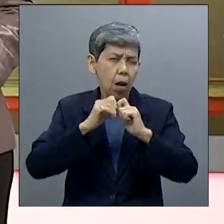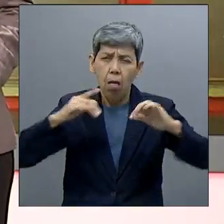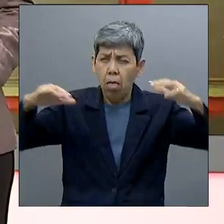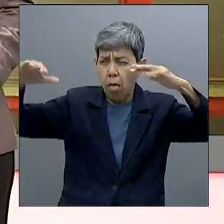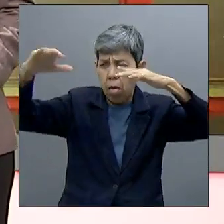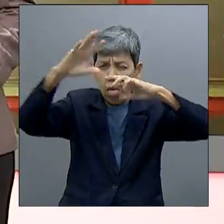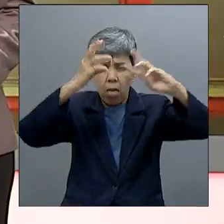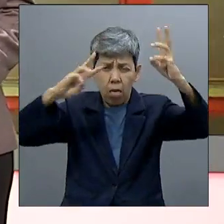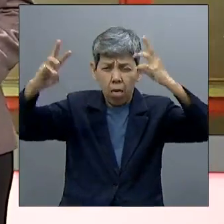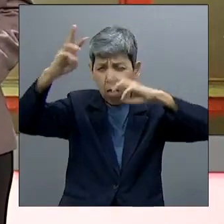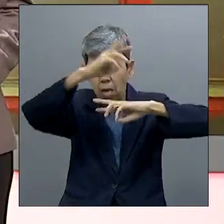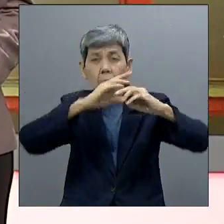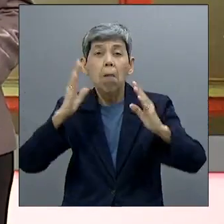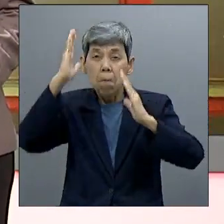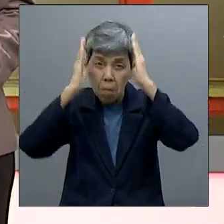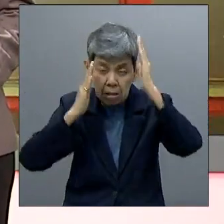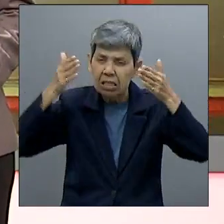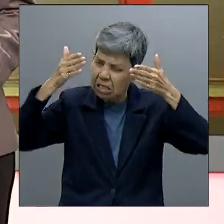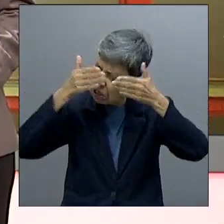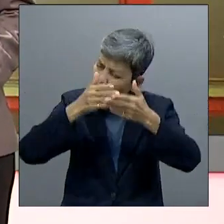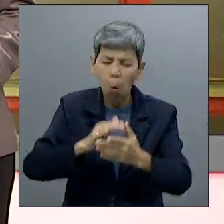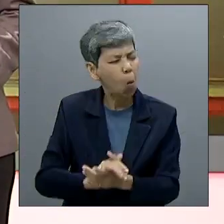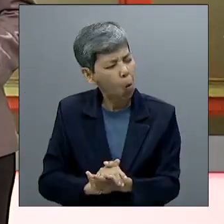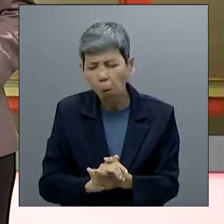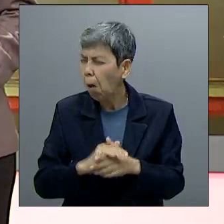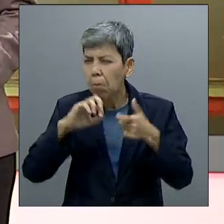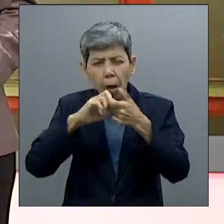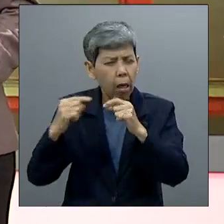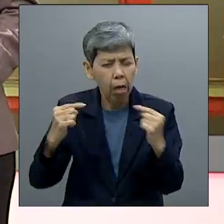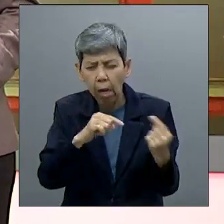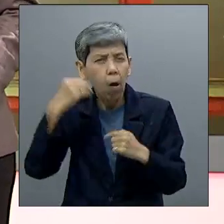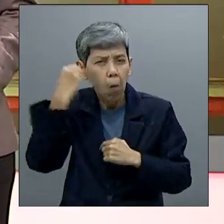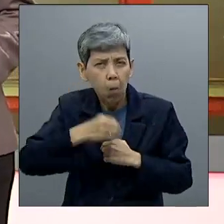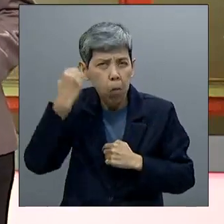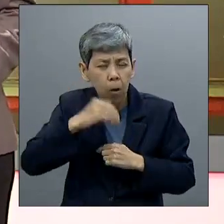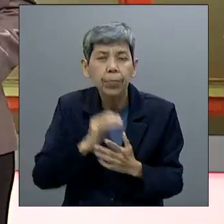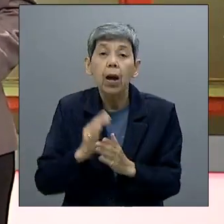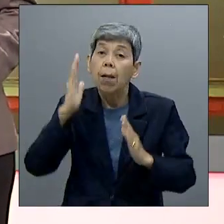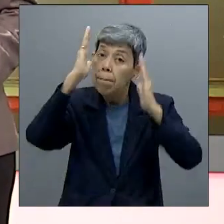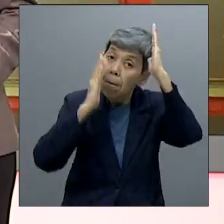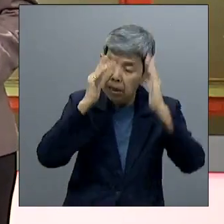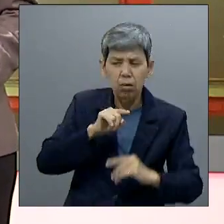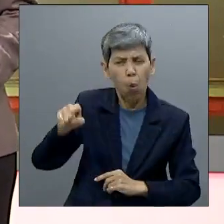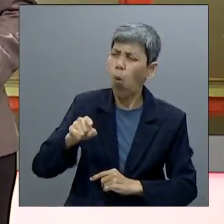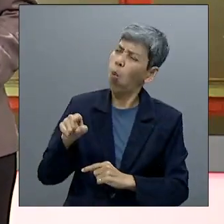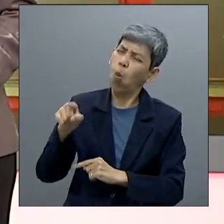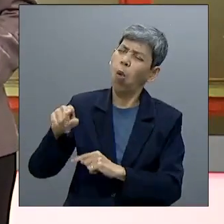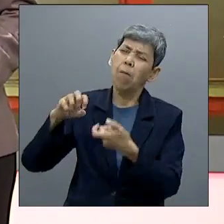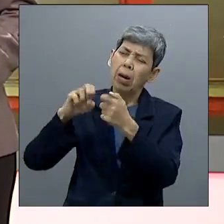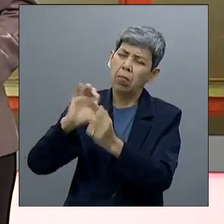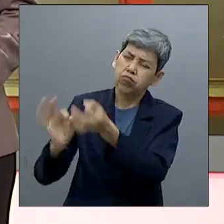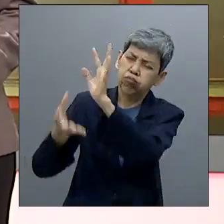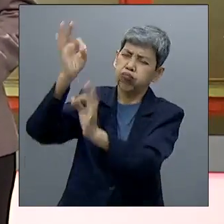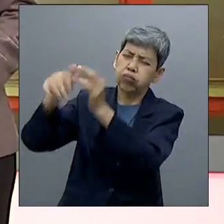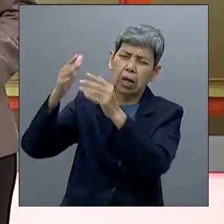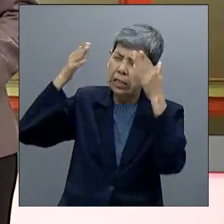ข้ามแดนโดยเฉพาะมาเลเซียกับอินโดนีเซียนะคะมักจะมีปัญหาขัดแย้งกันเสมอฝั่งมาเลเซียระบุว่าหมอกควันเกิดจากไฟป่าที่